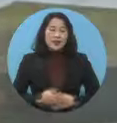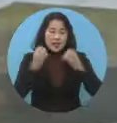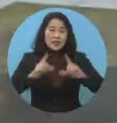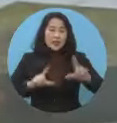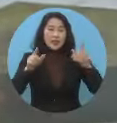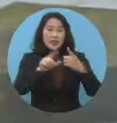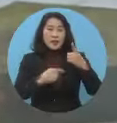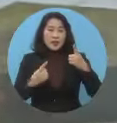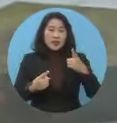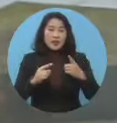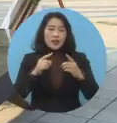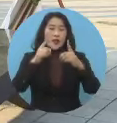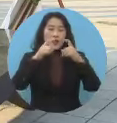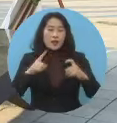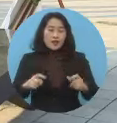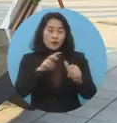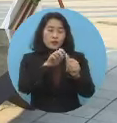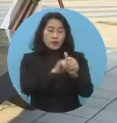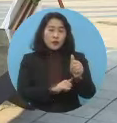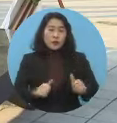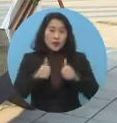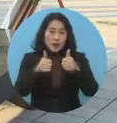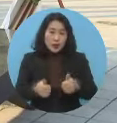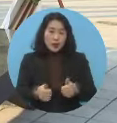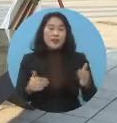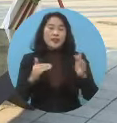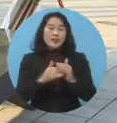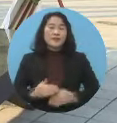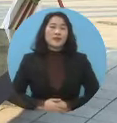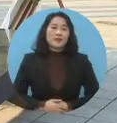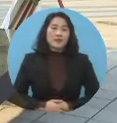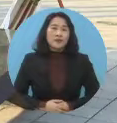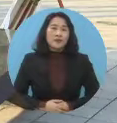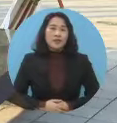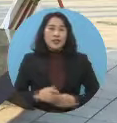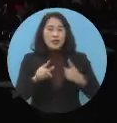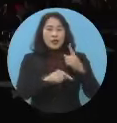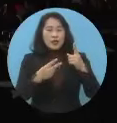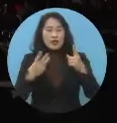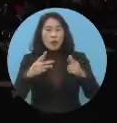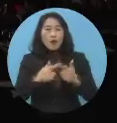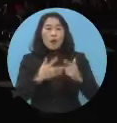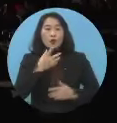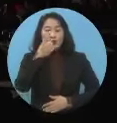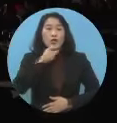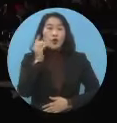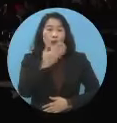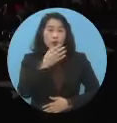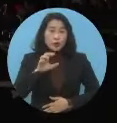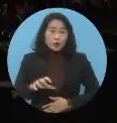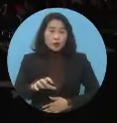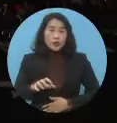경자 년 새해 첫날인 1일 현충탑 을 찾아 호국 영령 에게 분양하고 참배 했습니다 2일과 3일 목포 순천